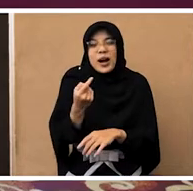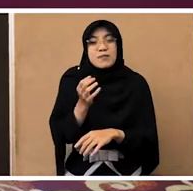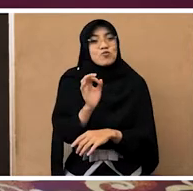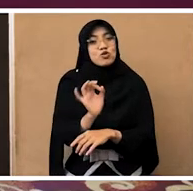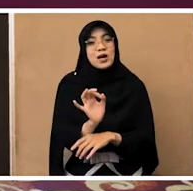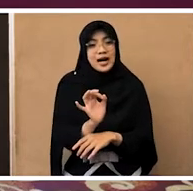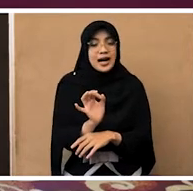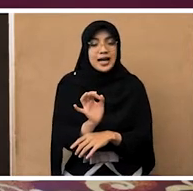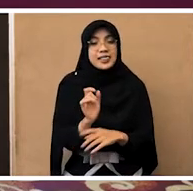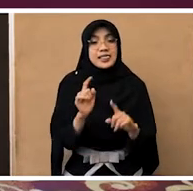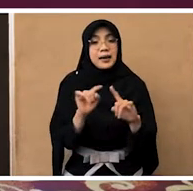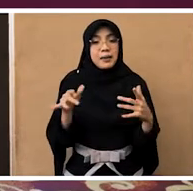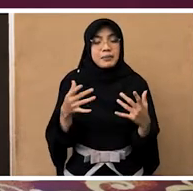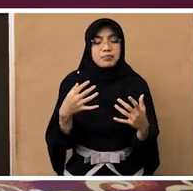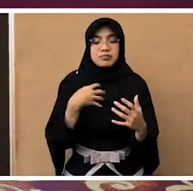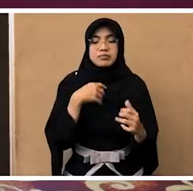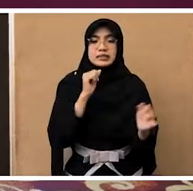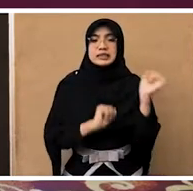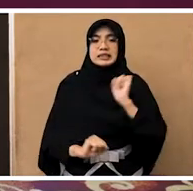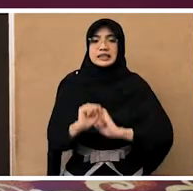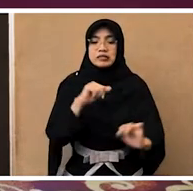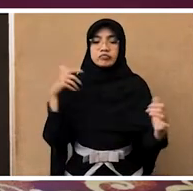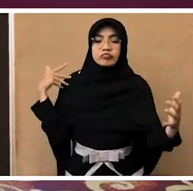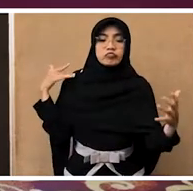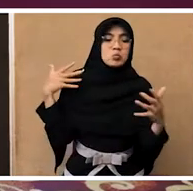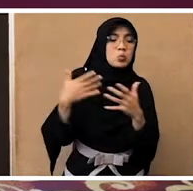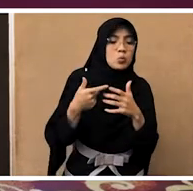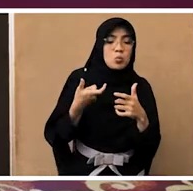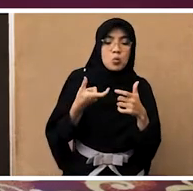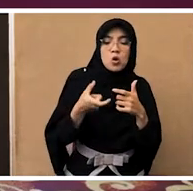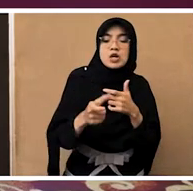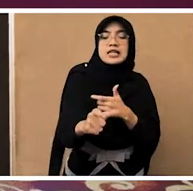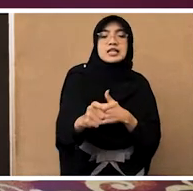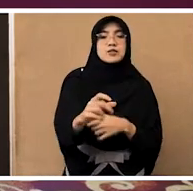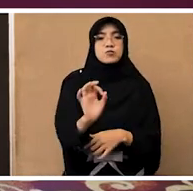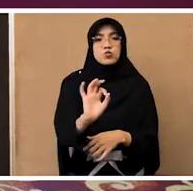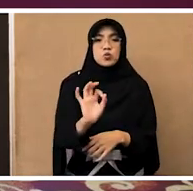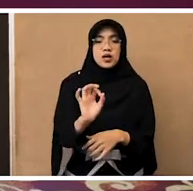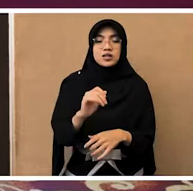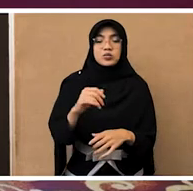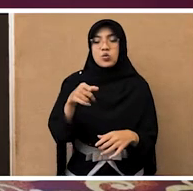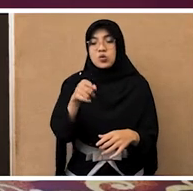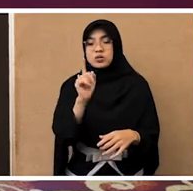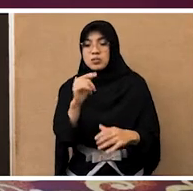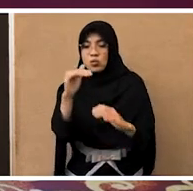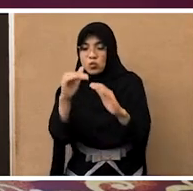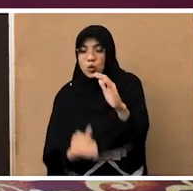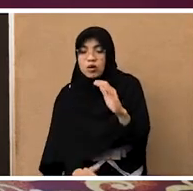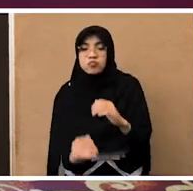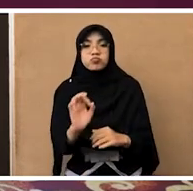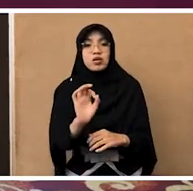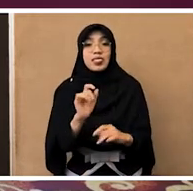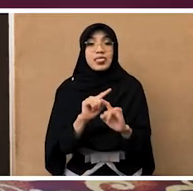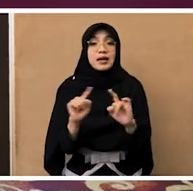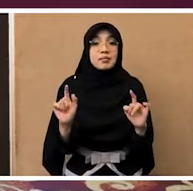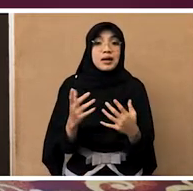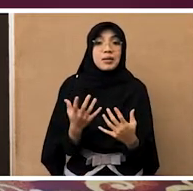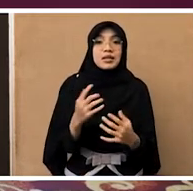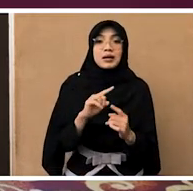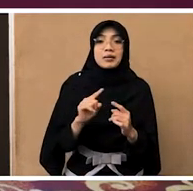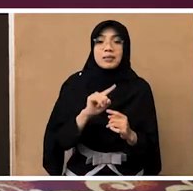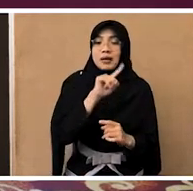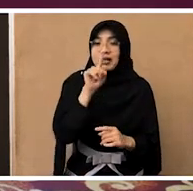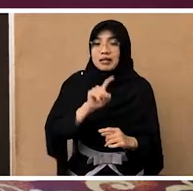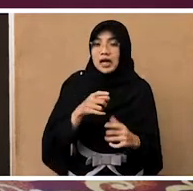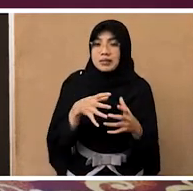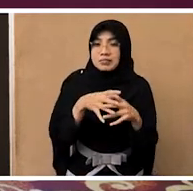bukan bukan tindakan selama proses gitu ya yang kemudian bisa jadi dasar pengurangan Tetapi dia adalah pertanyaan